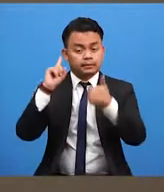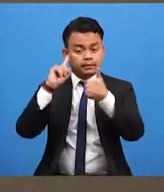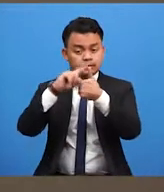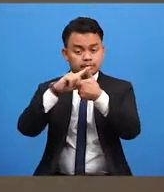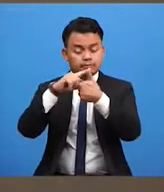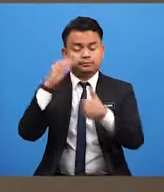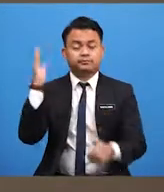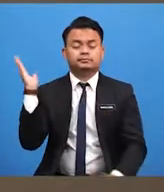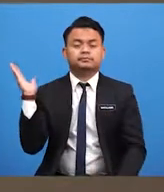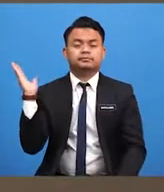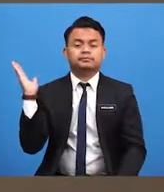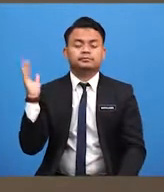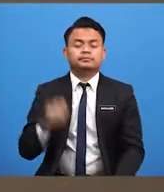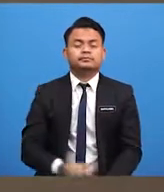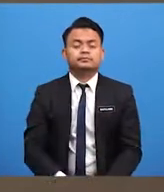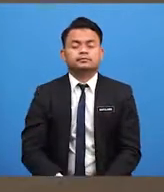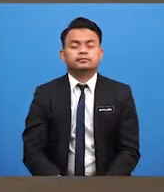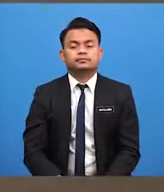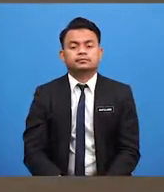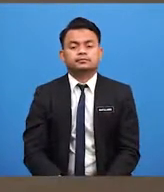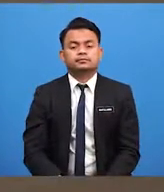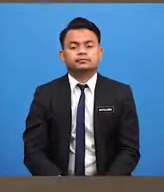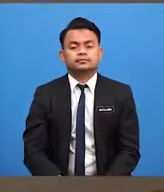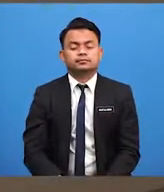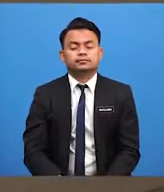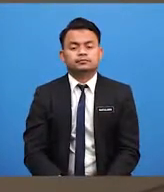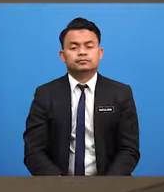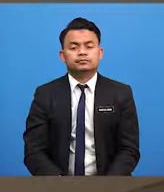1/2 biji bawang Holland.